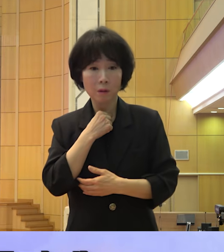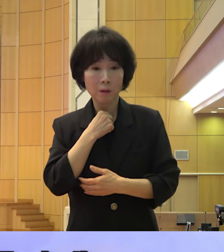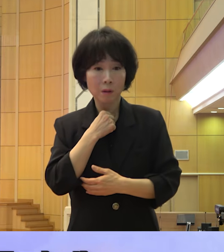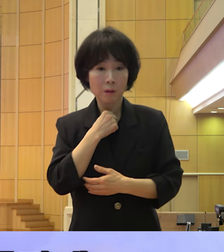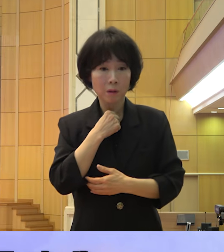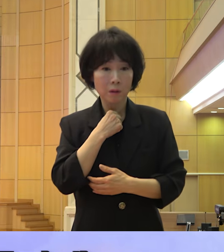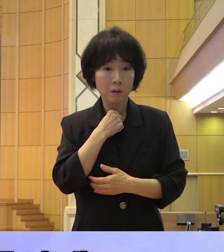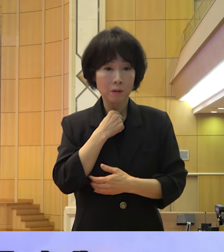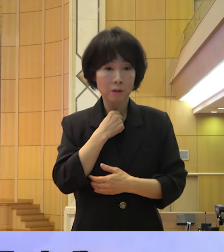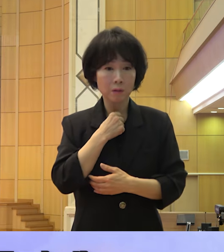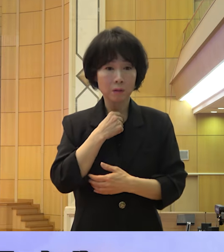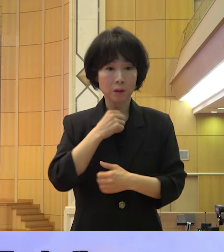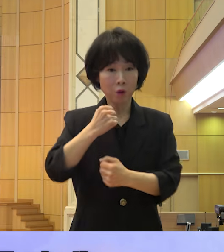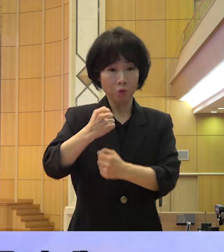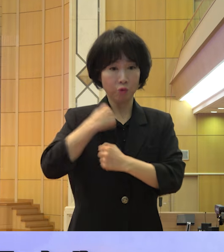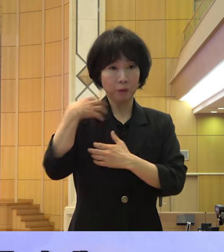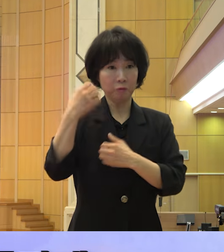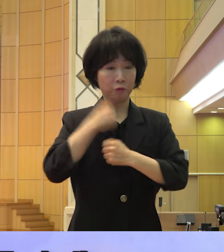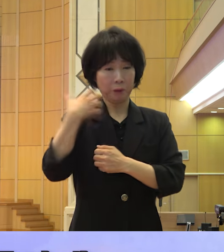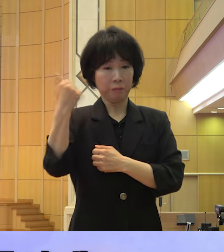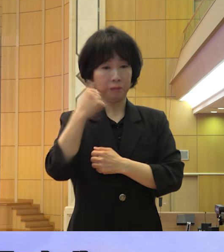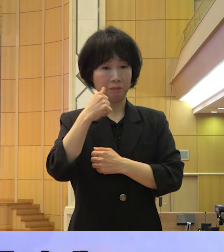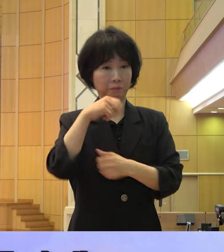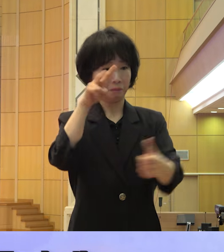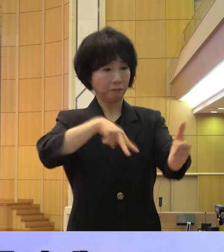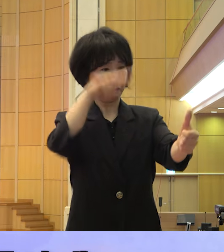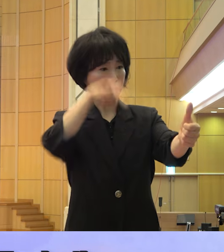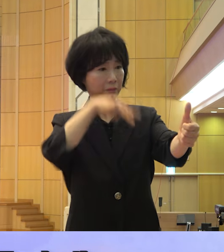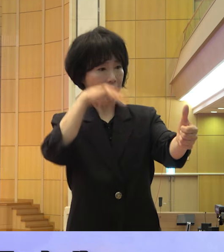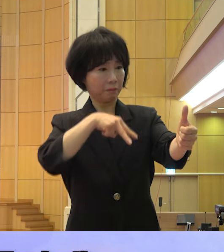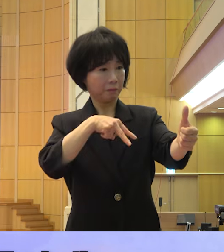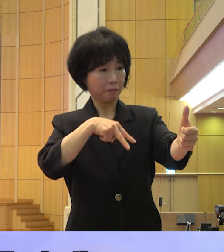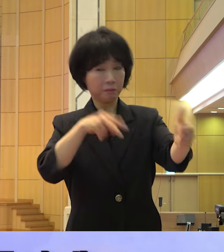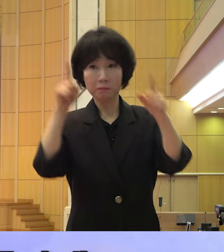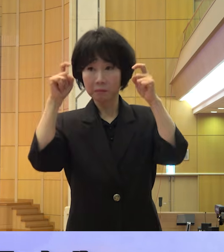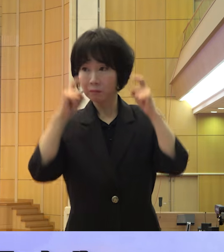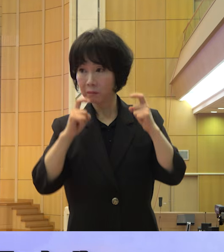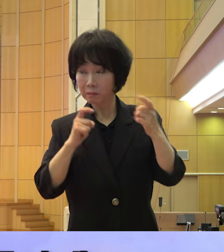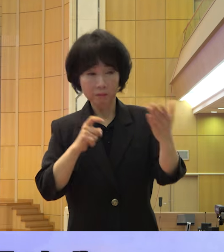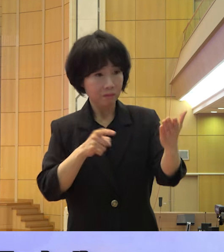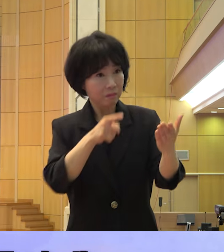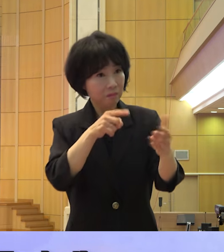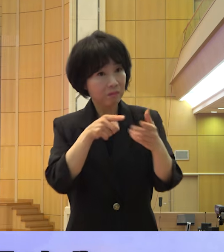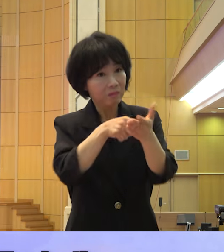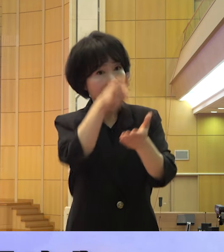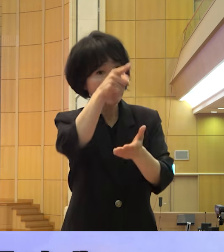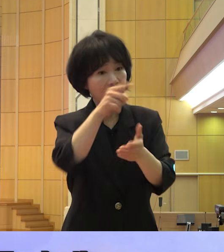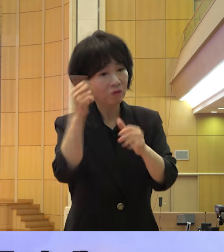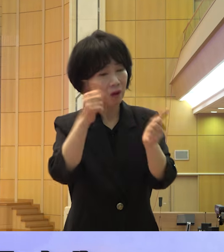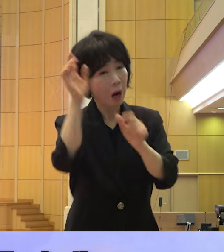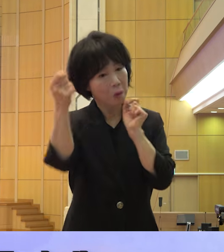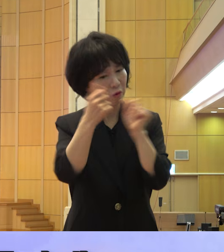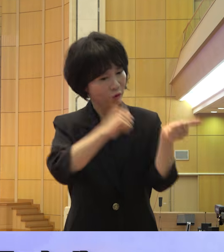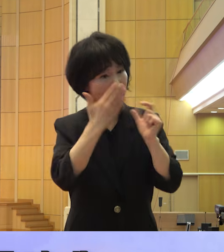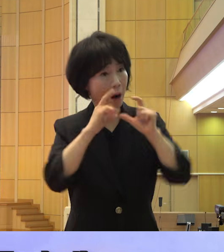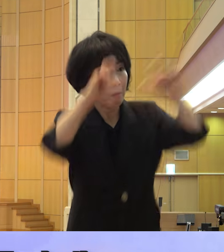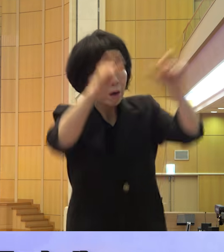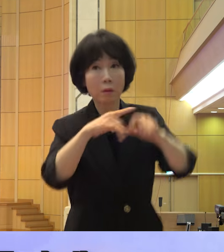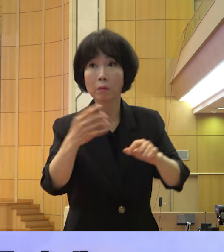중인데 군의관이 딱 쳐다보니 너 죽어 그러잖아. 근데 그